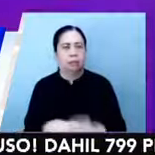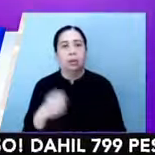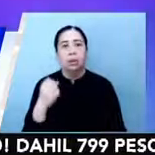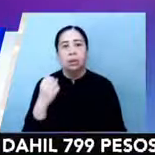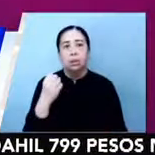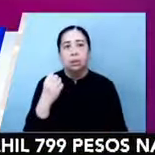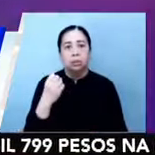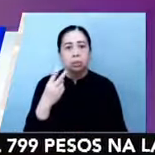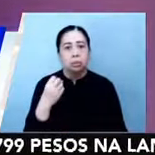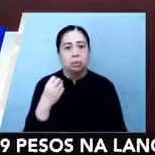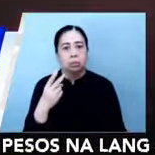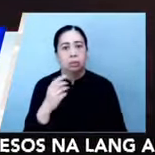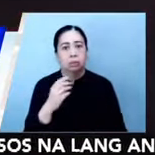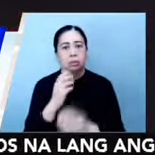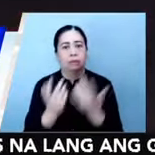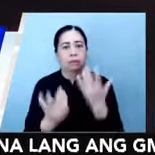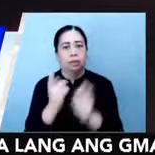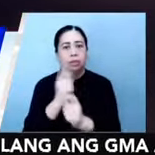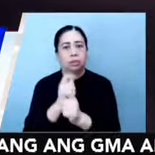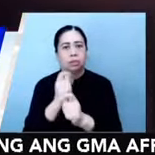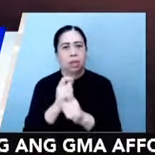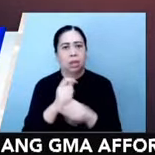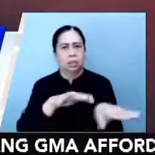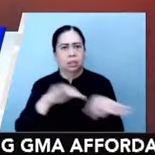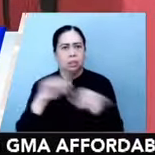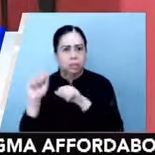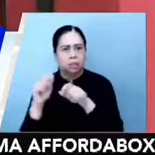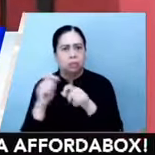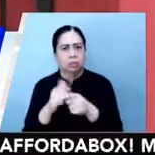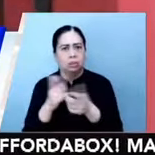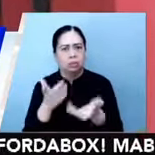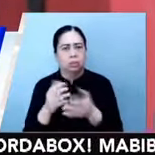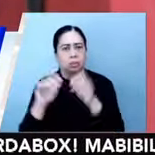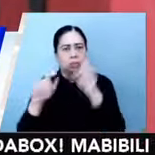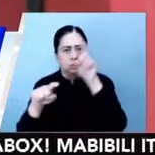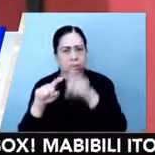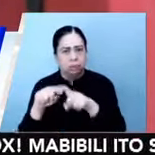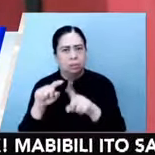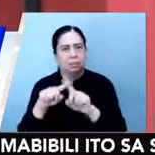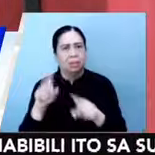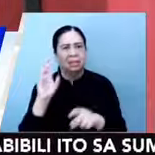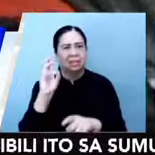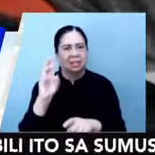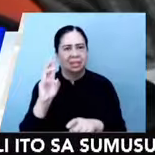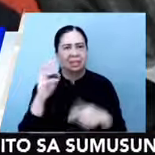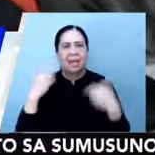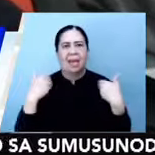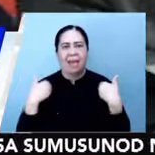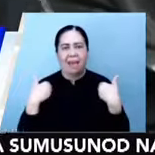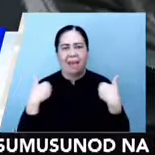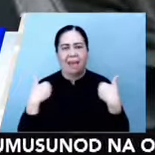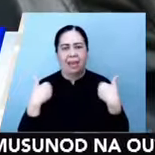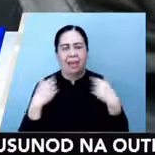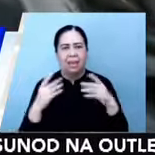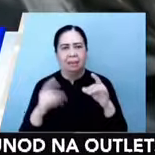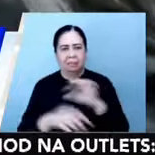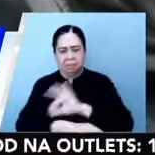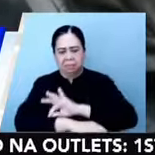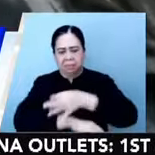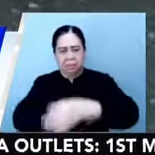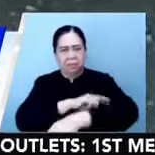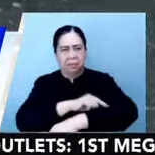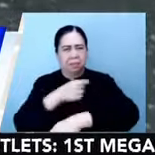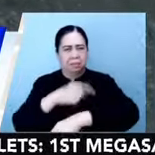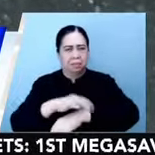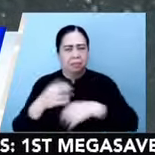rumisponde. Nakalabas naman ang mga residenteng tumutuloy sa bahay pero 6 sa kanilang nagtamo ng mga lapno sa iba't ibang bahagi ng katawan. Sugatan